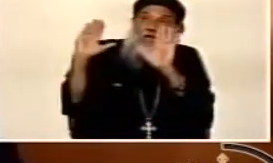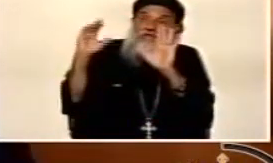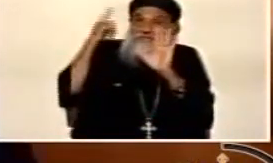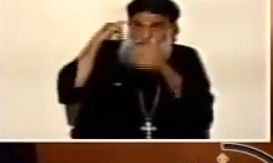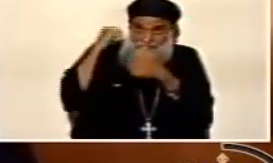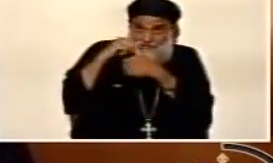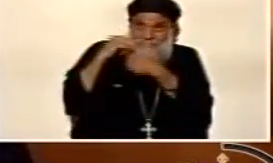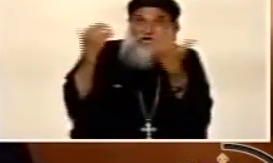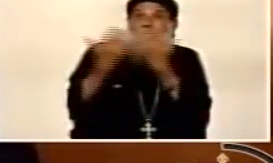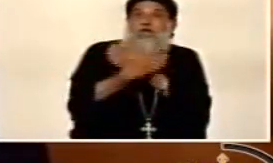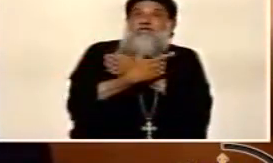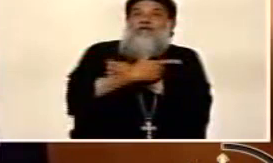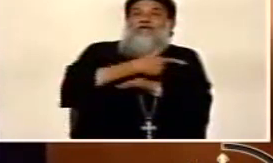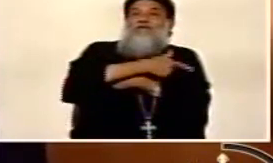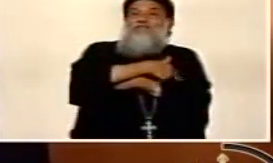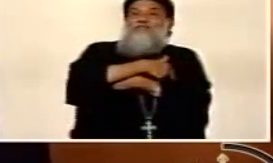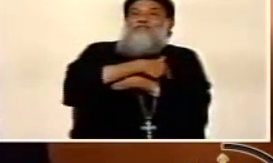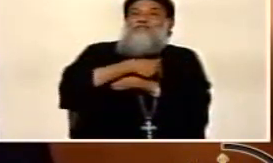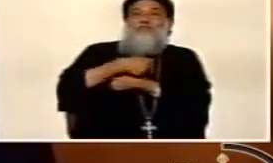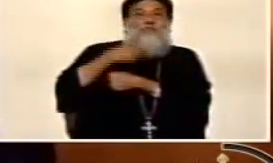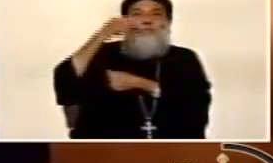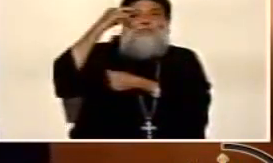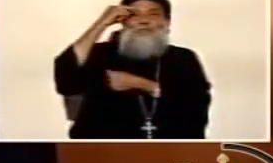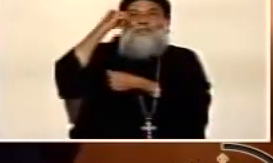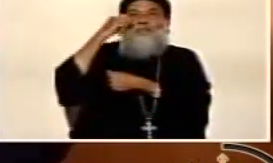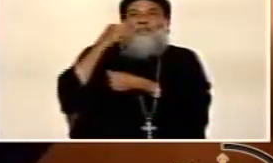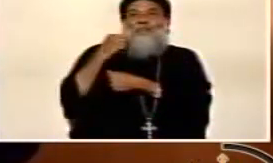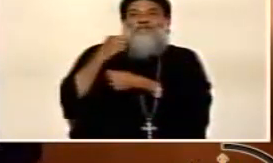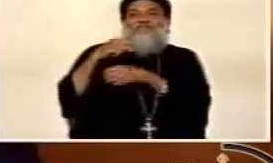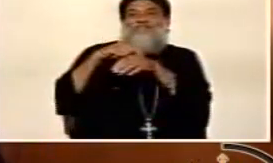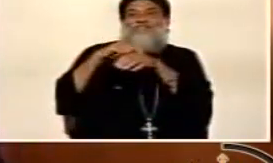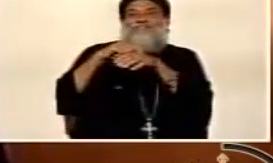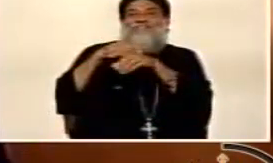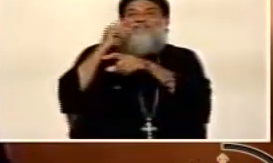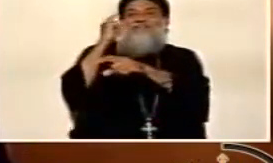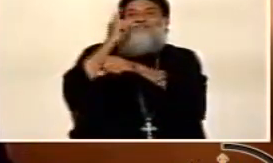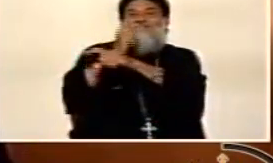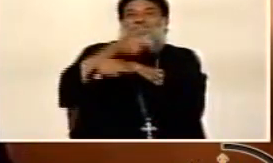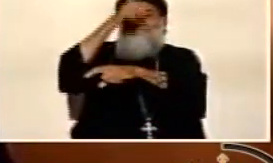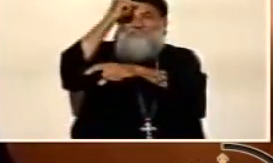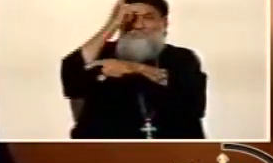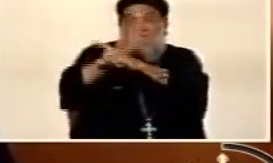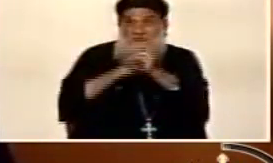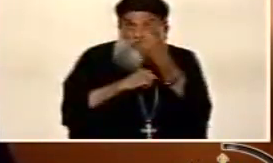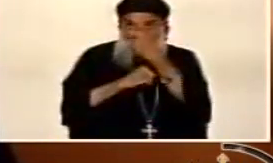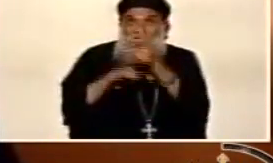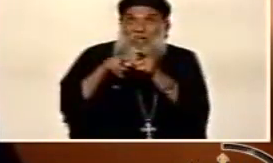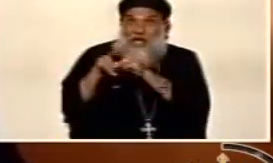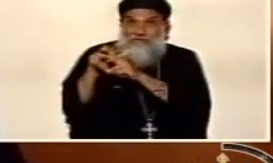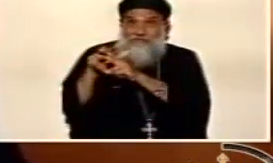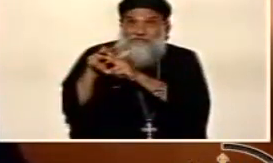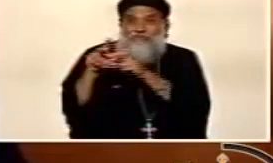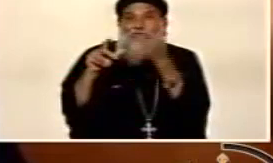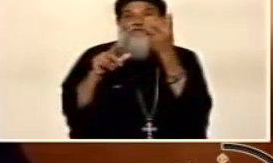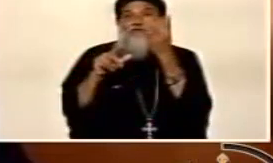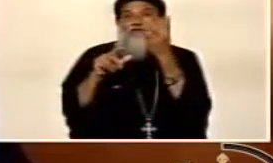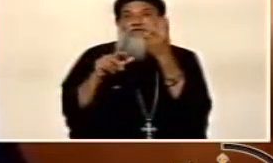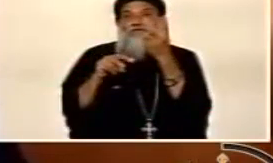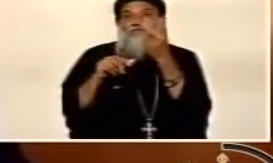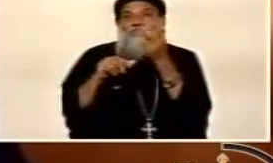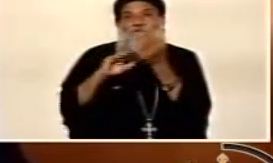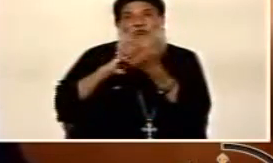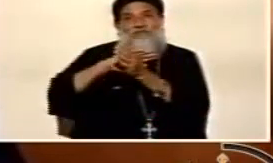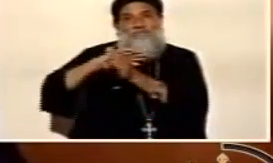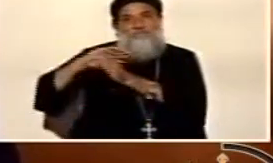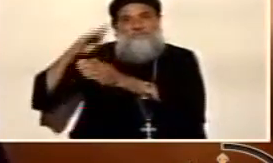بس يؤمن ويتألم، إلى شخص ينشر الكرازة وينشر